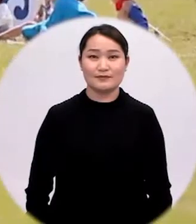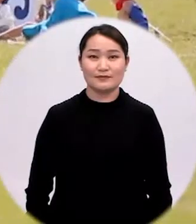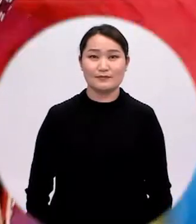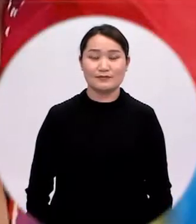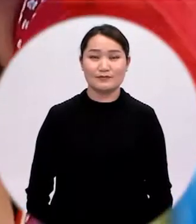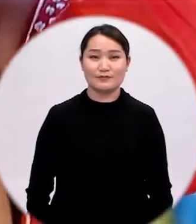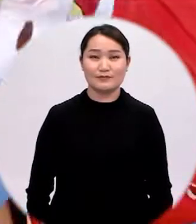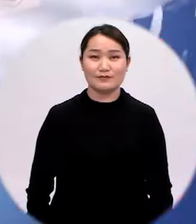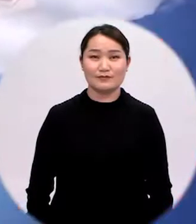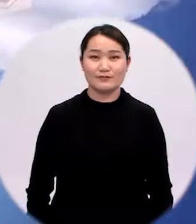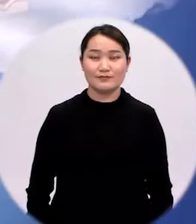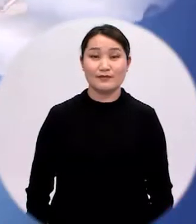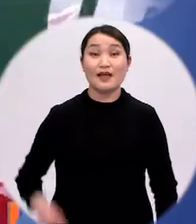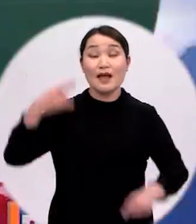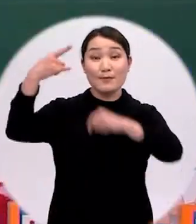хөвсгөлийн...